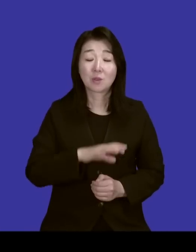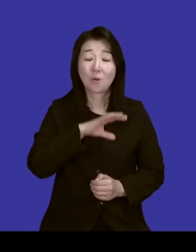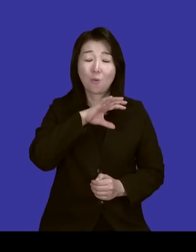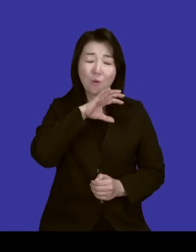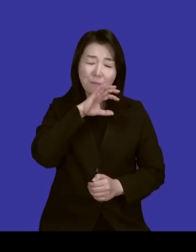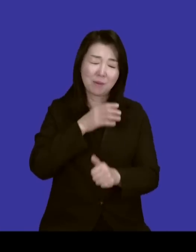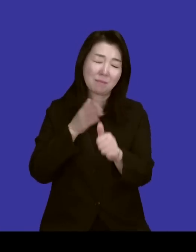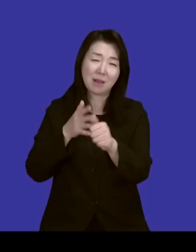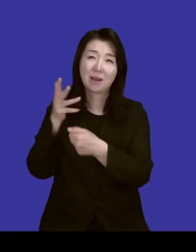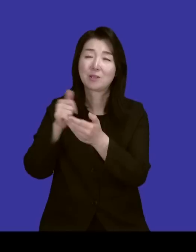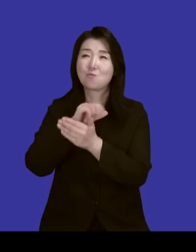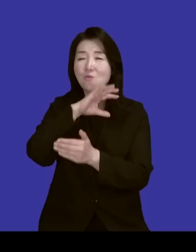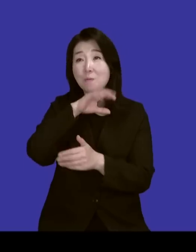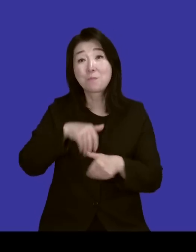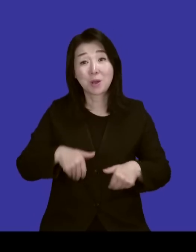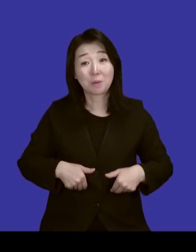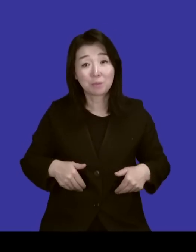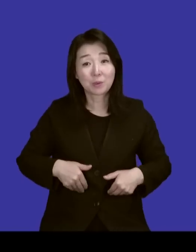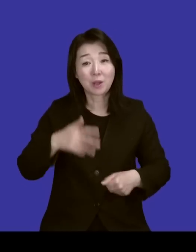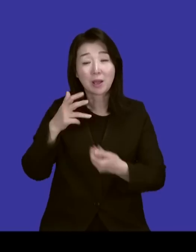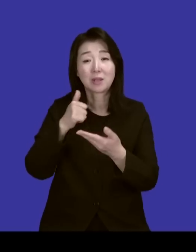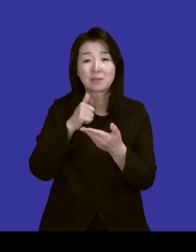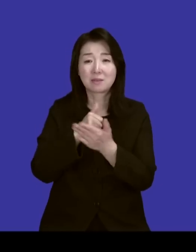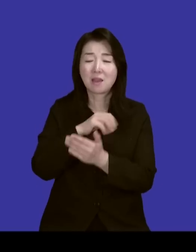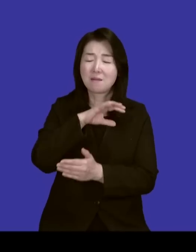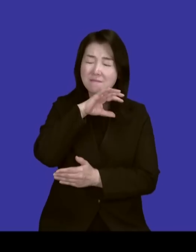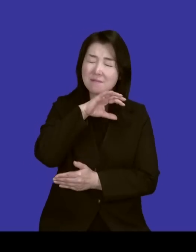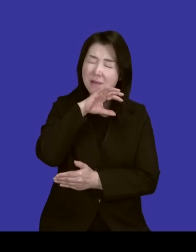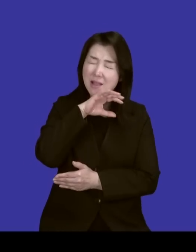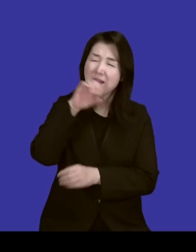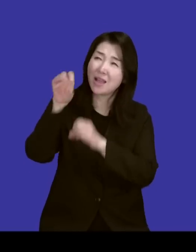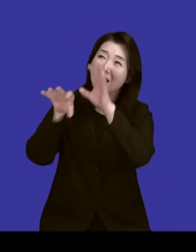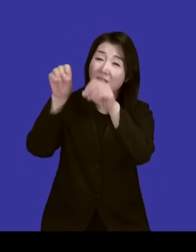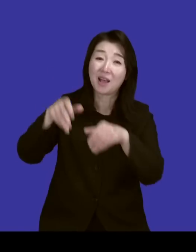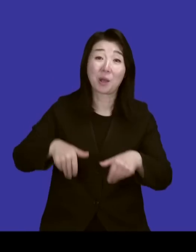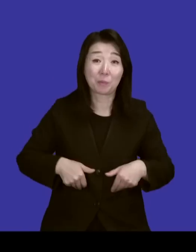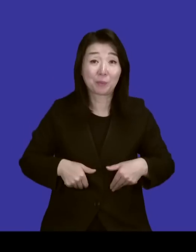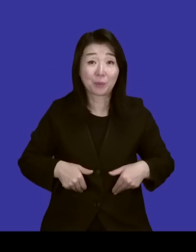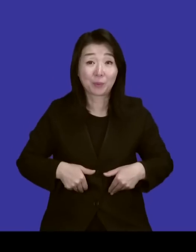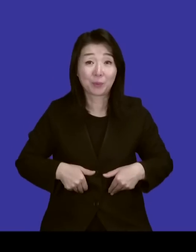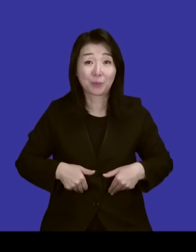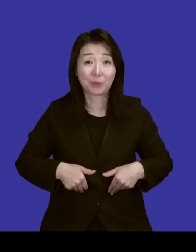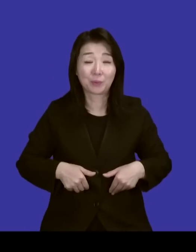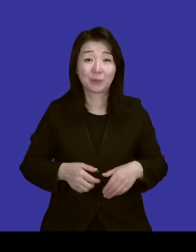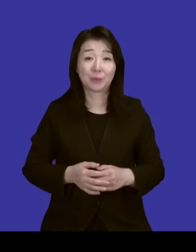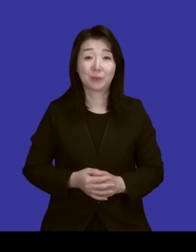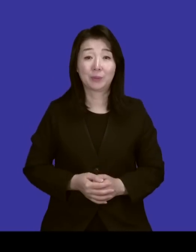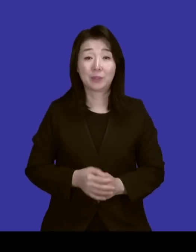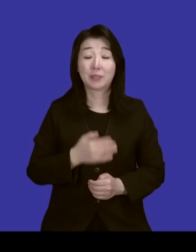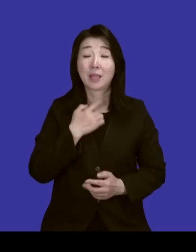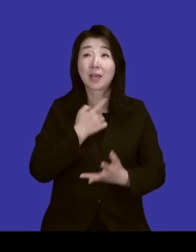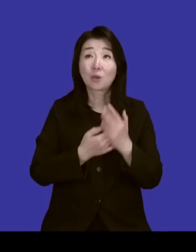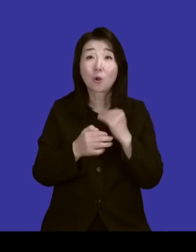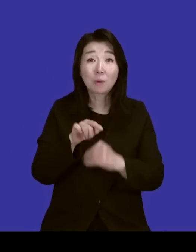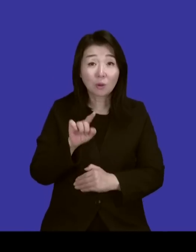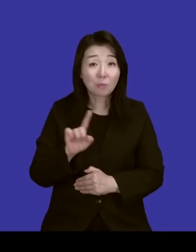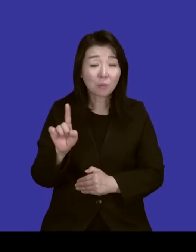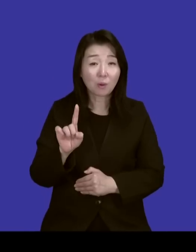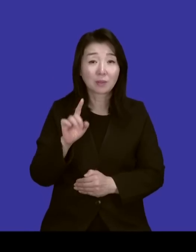원망하세요. 하나님 원망하고 네. 하나님께 투정하고 불평하고. 제가 경험한 것은 그때